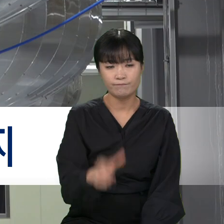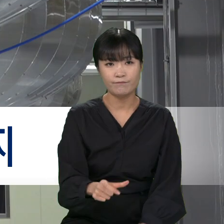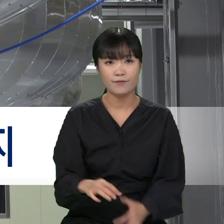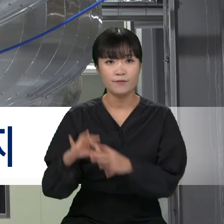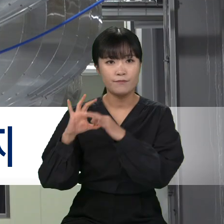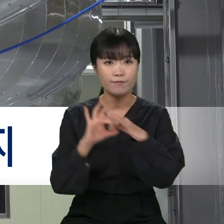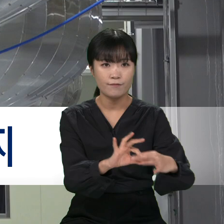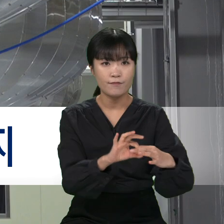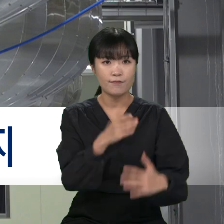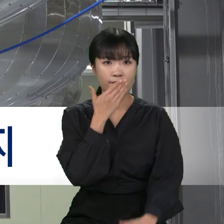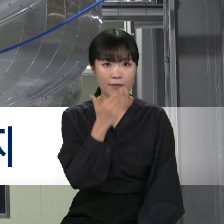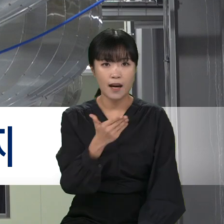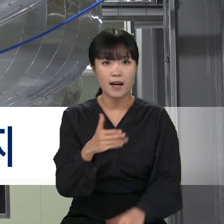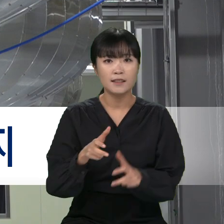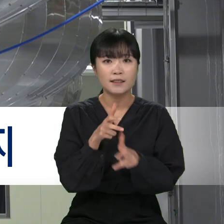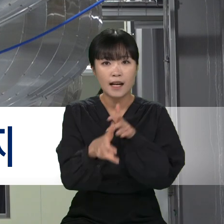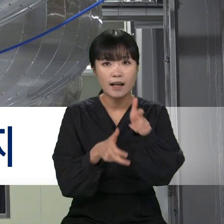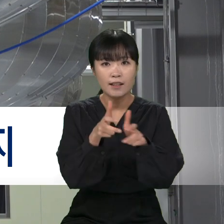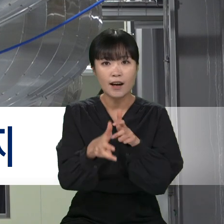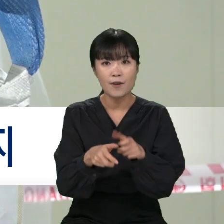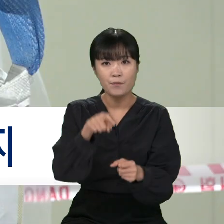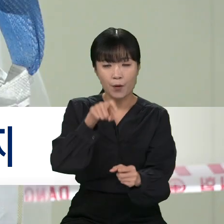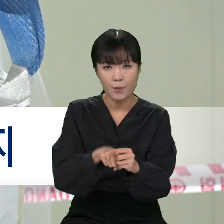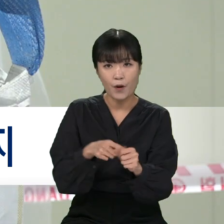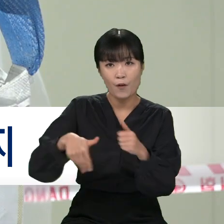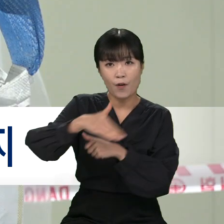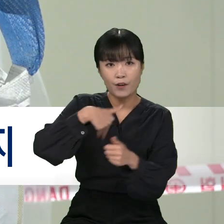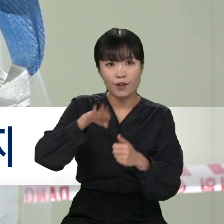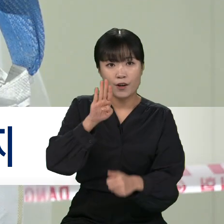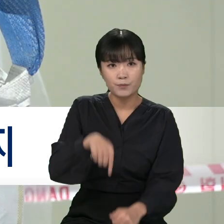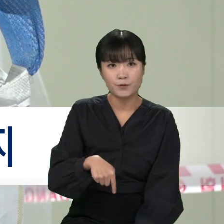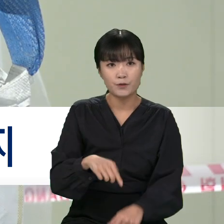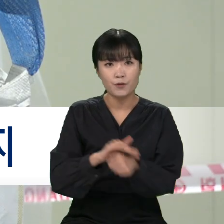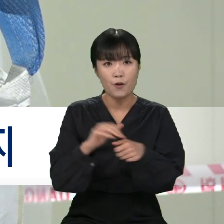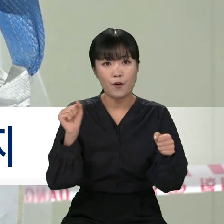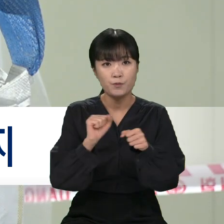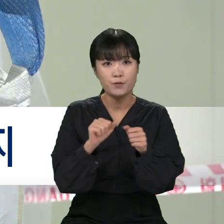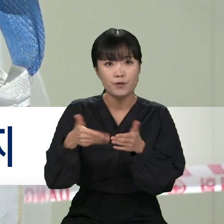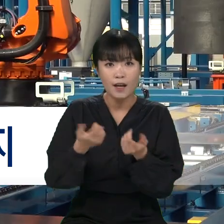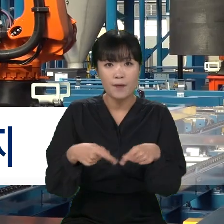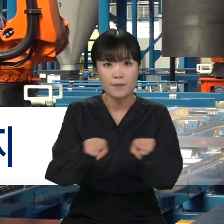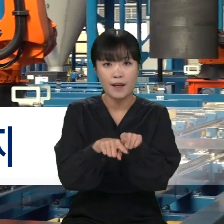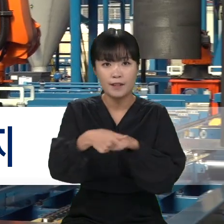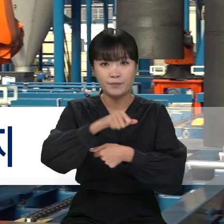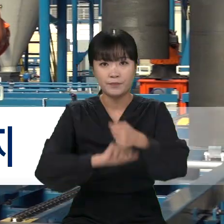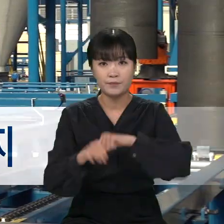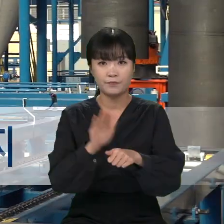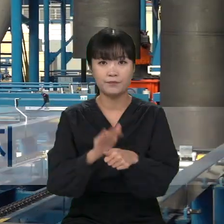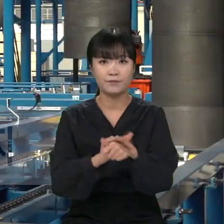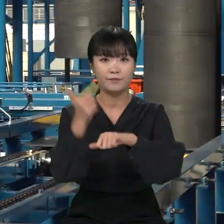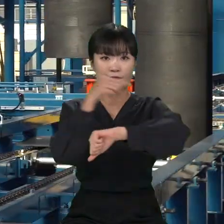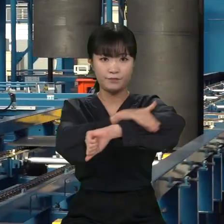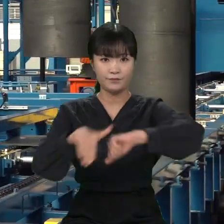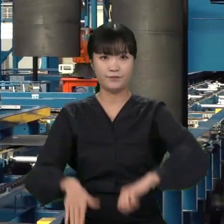산업생태계 조성에 기여하도록 경부 경북도와 함께 적극 지원할 방침입니다